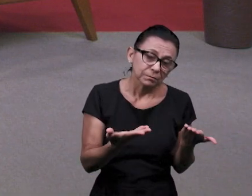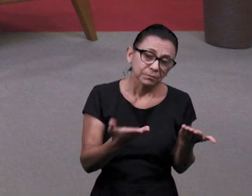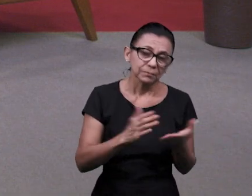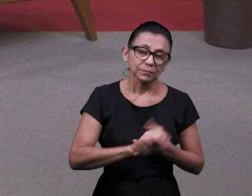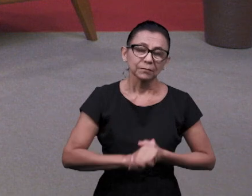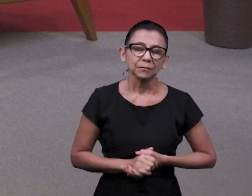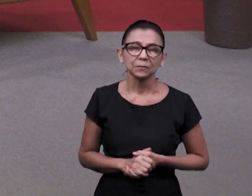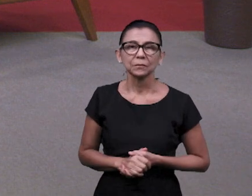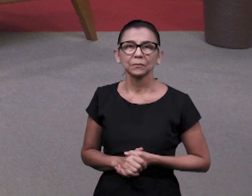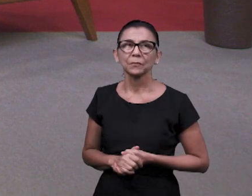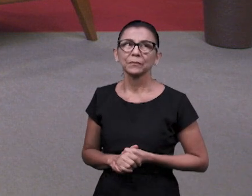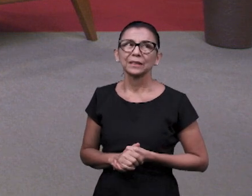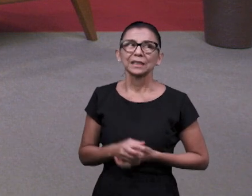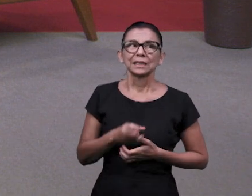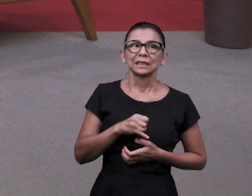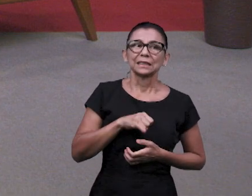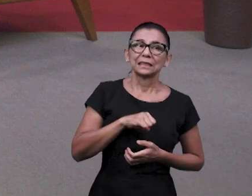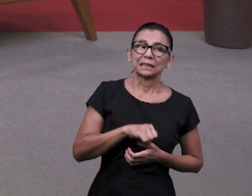pourquoi,